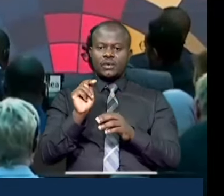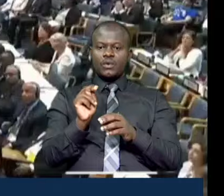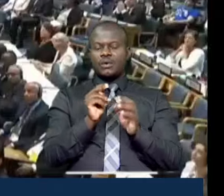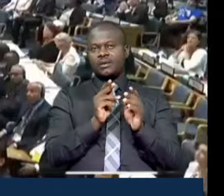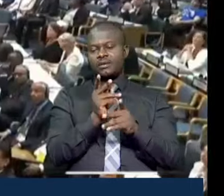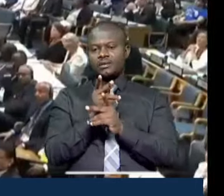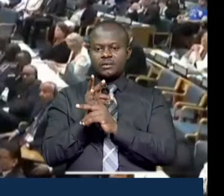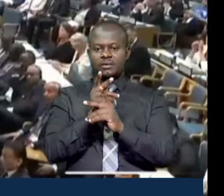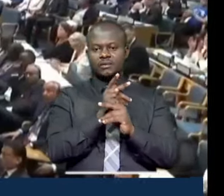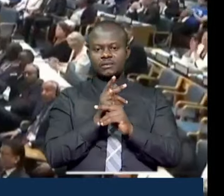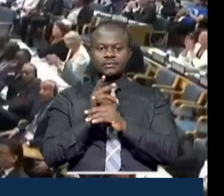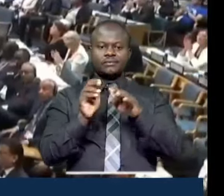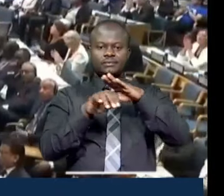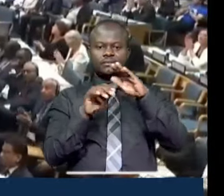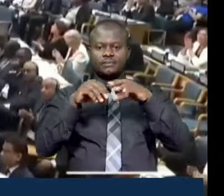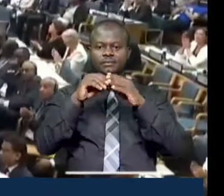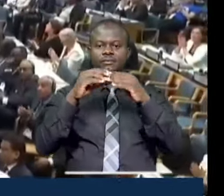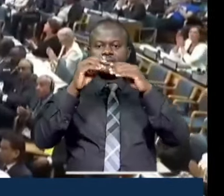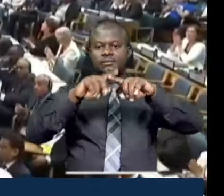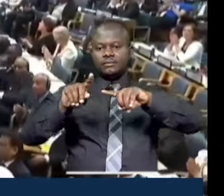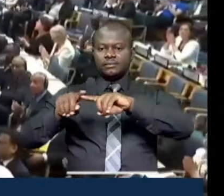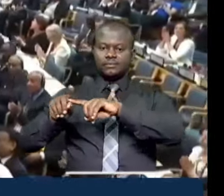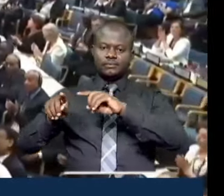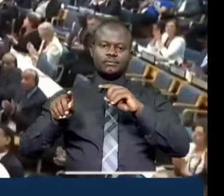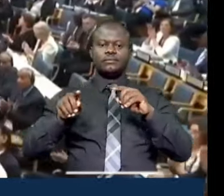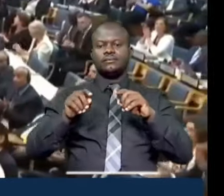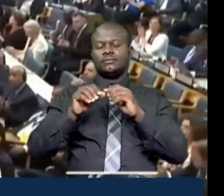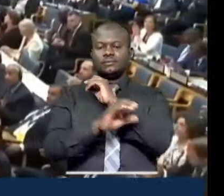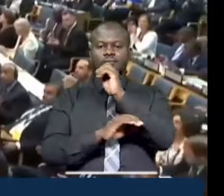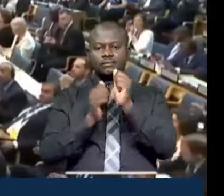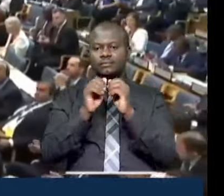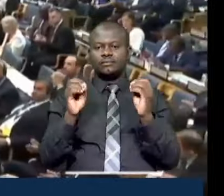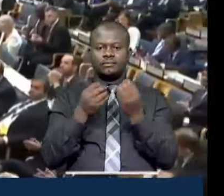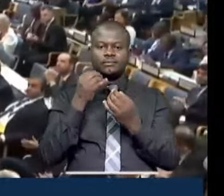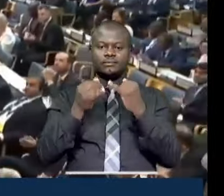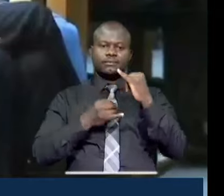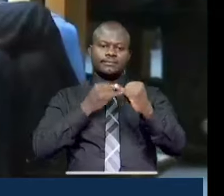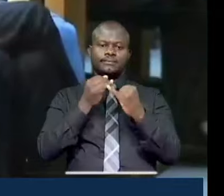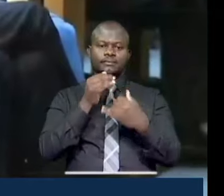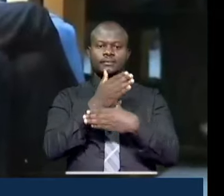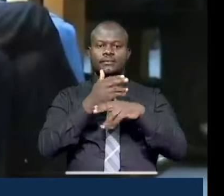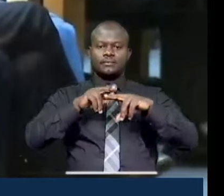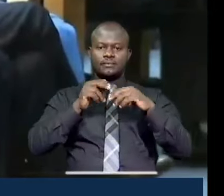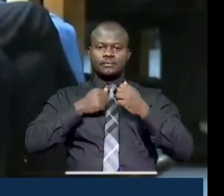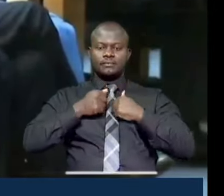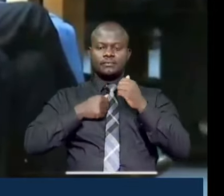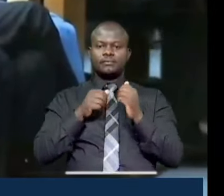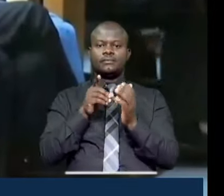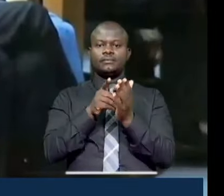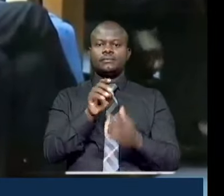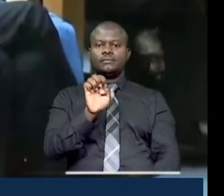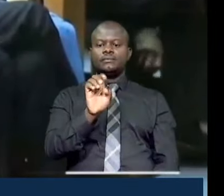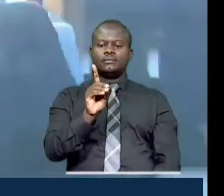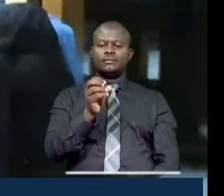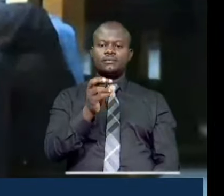bidukikije UNEP yitabirwa n'abayobozi banyuranye ku rwego rw'ibihugu n'imiryango mpuzamahanga Minisitiri w'Intebe w'u Rwanda Dr.